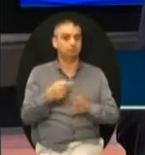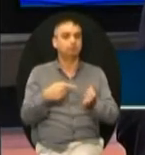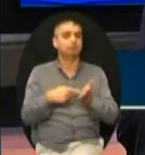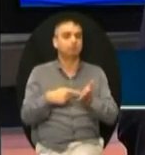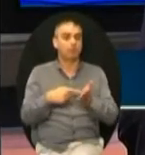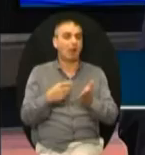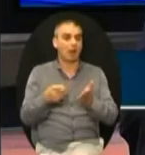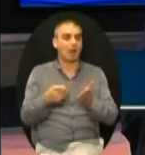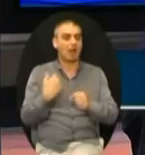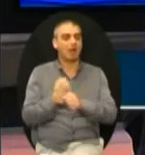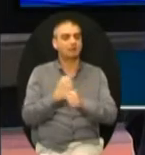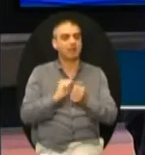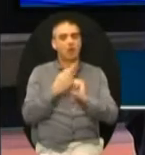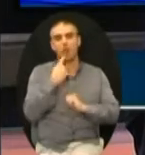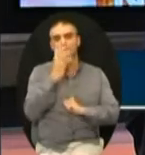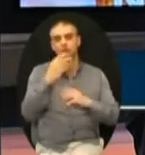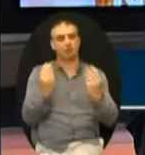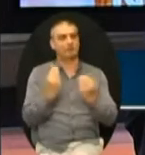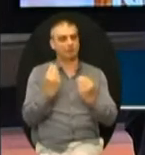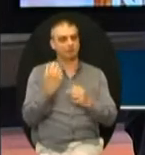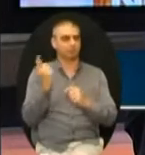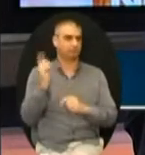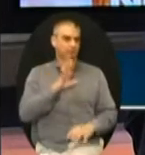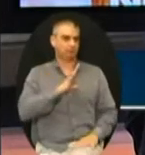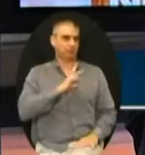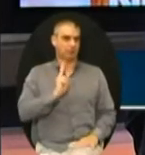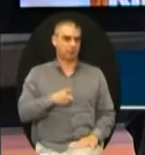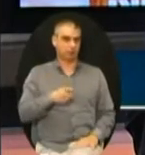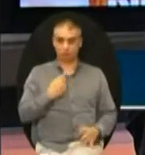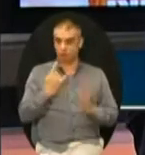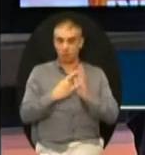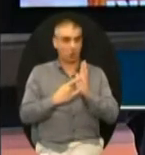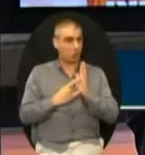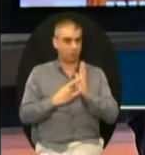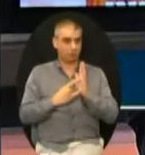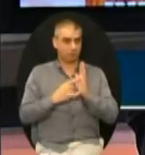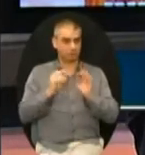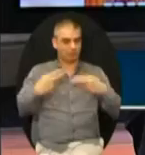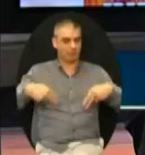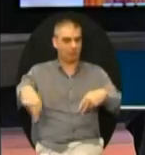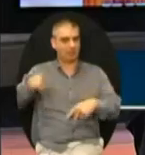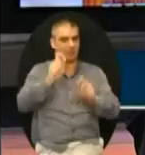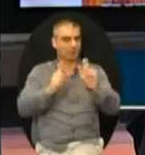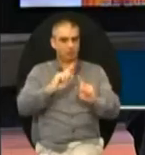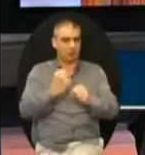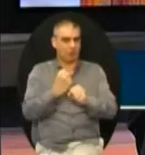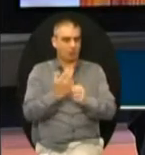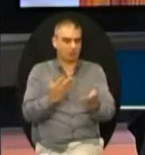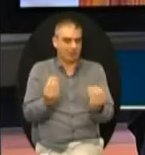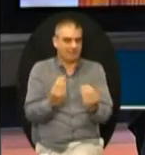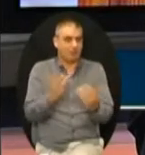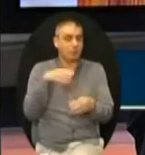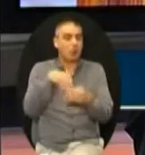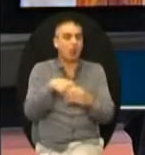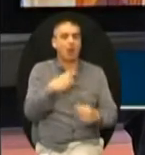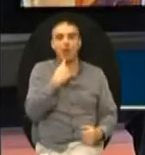כתוצאה מעשייה או אמירה של דברים שמייצרים לפתחו סכנה. החוק נועד להרתיע אנשים מלעשות מעשים,